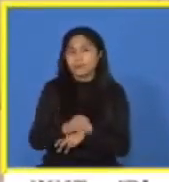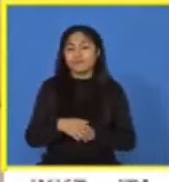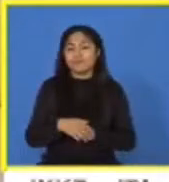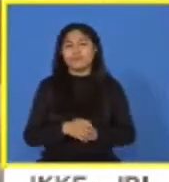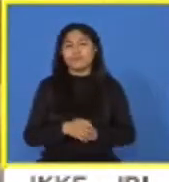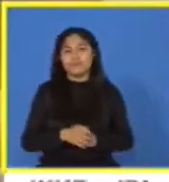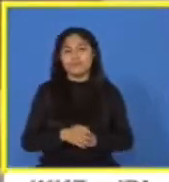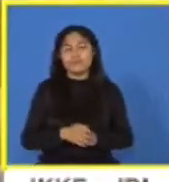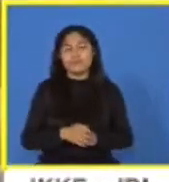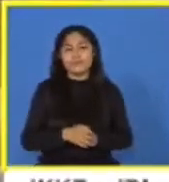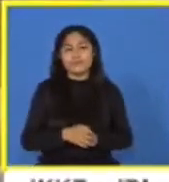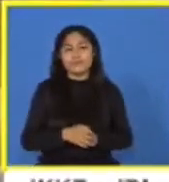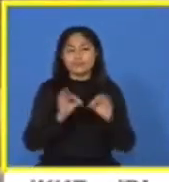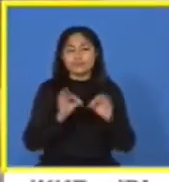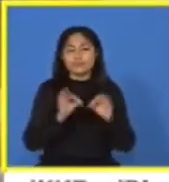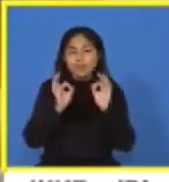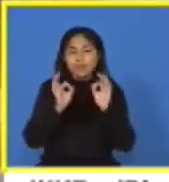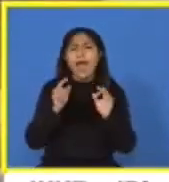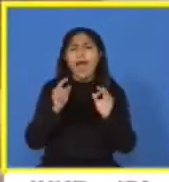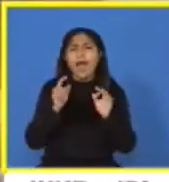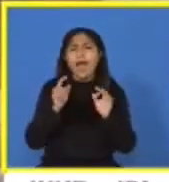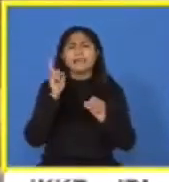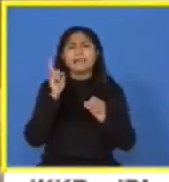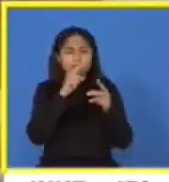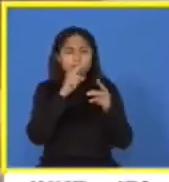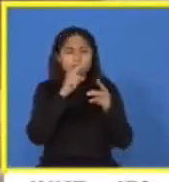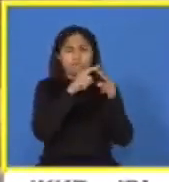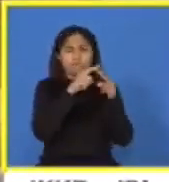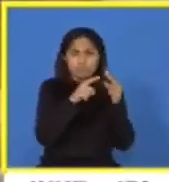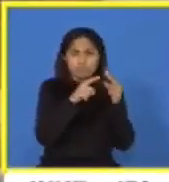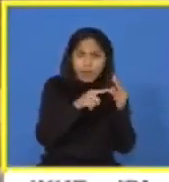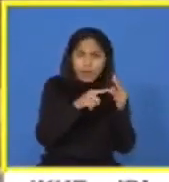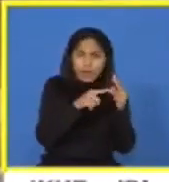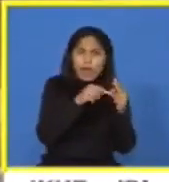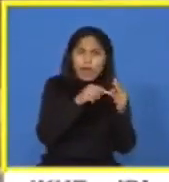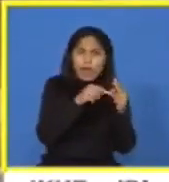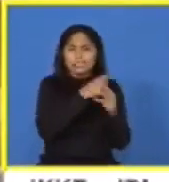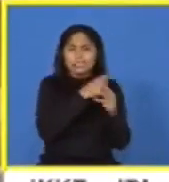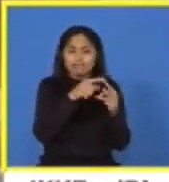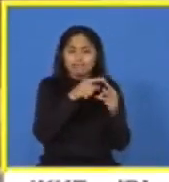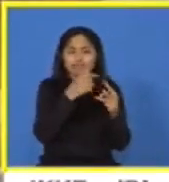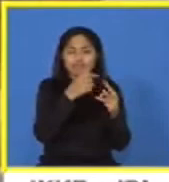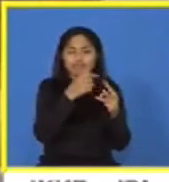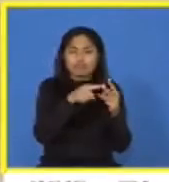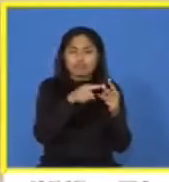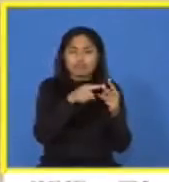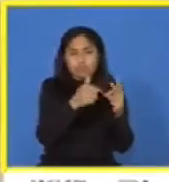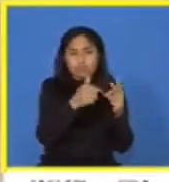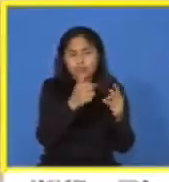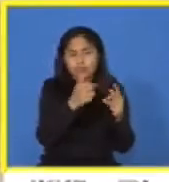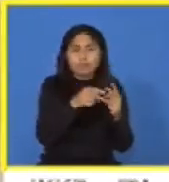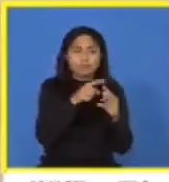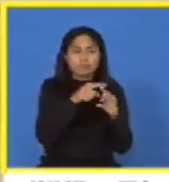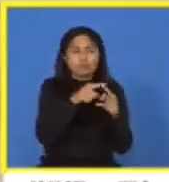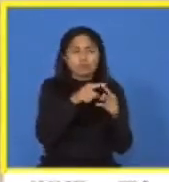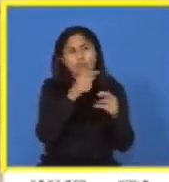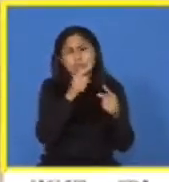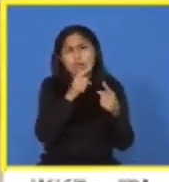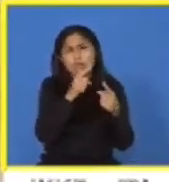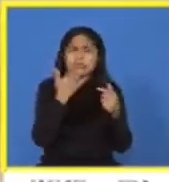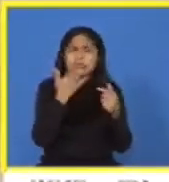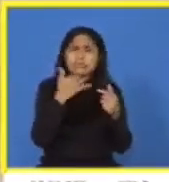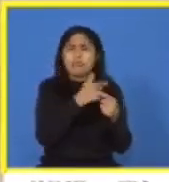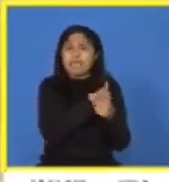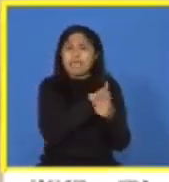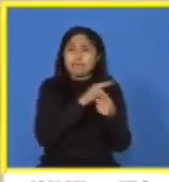71,51%. Oke. Nah, dari tiga, artinya bahwa yang vaksin ketiga kan lebih banyak ke tenaga kesehatan. Artinya bahwa ini